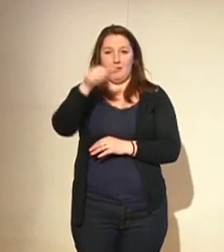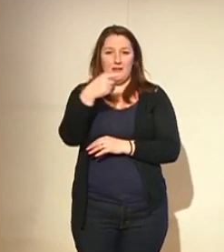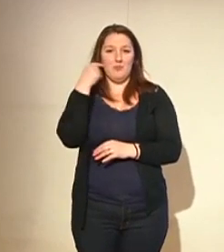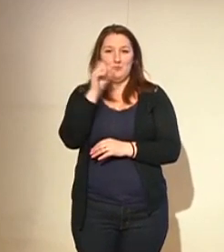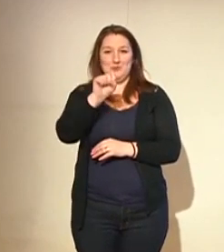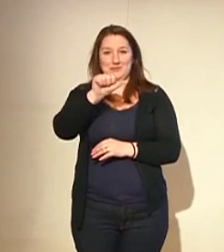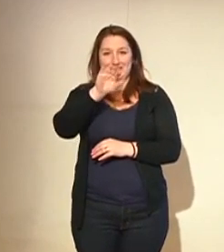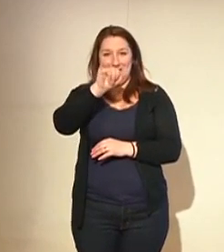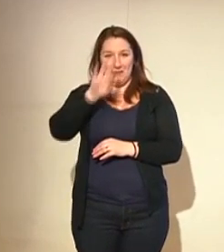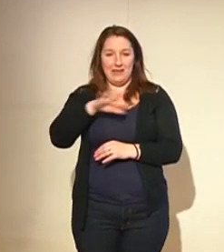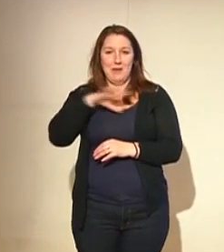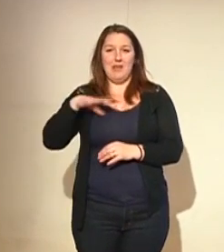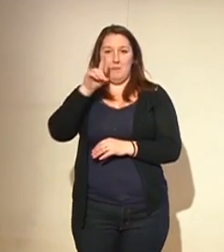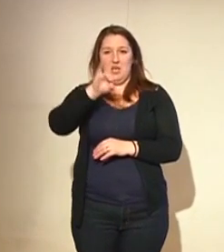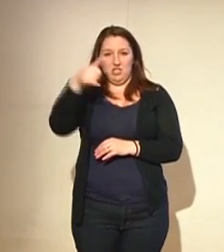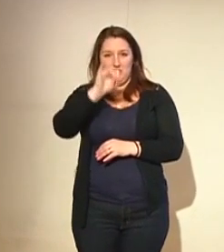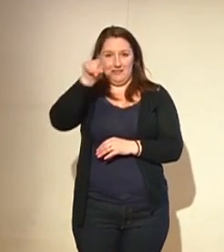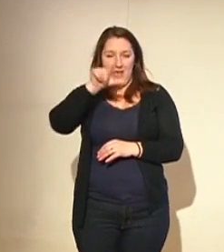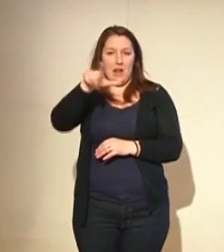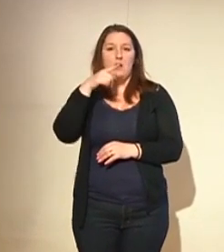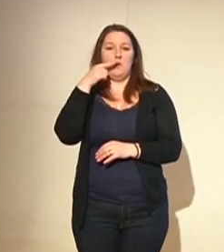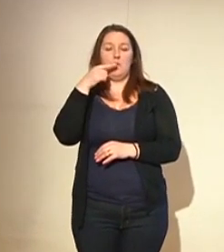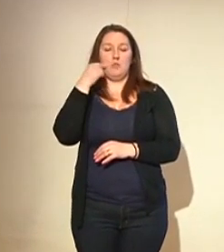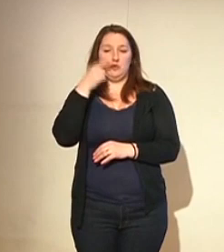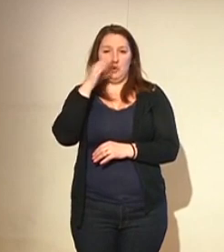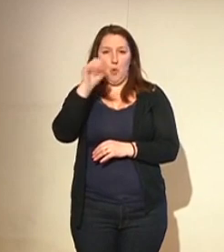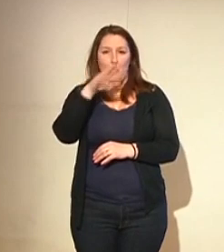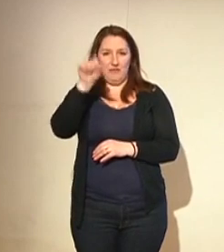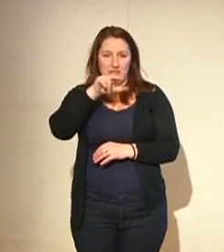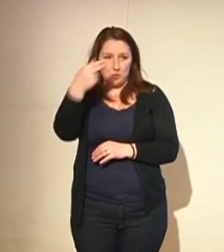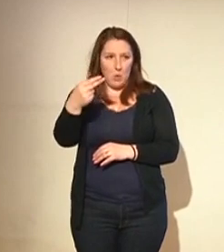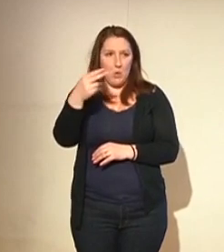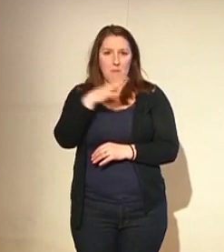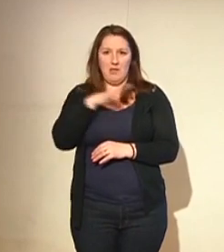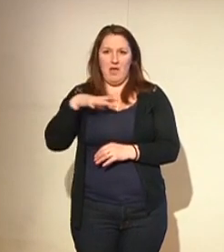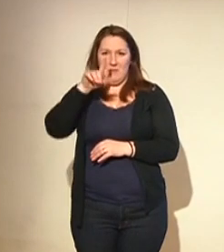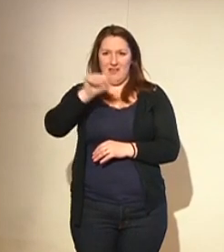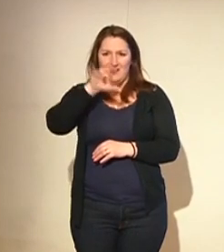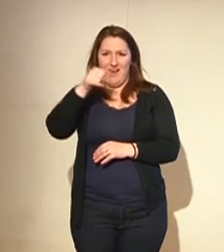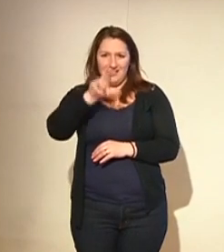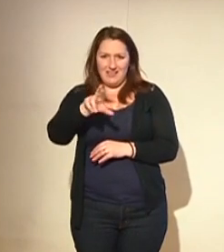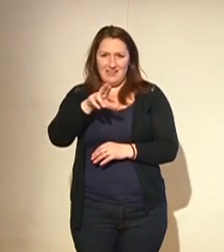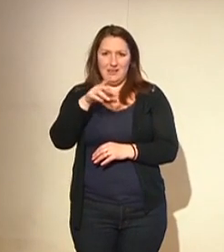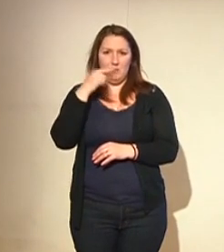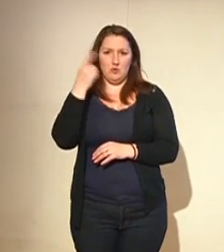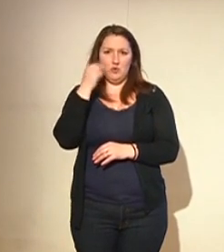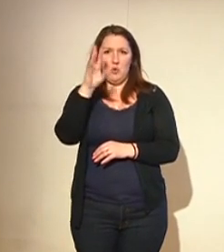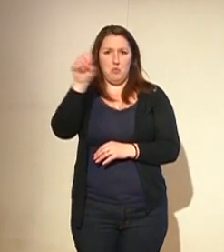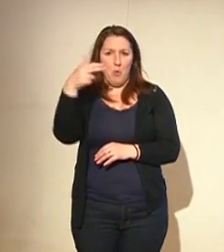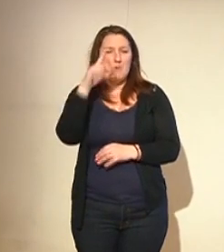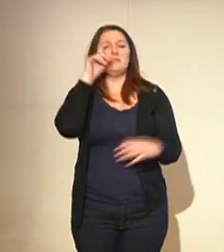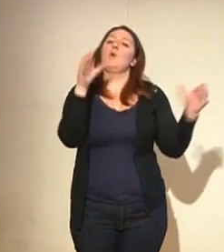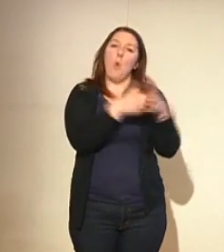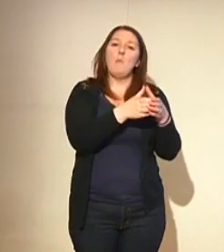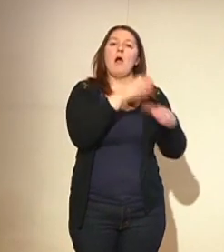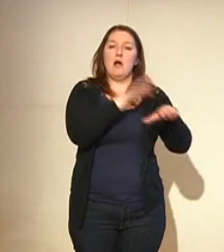dididel monsieur confesson monsieur Marguet monsieur Viard madame Garnier pour le groupe rassemblement monsieur Bron